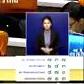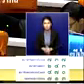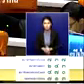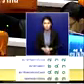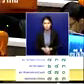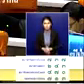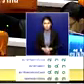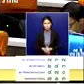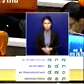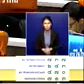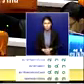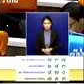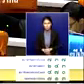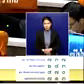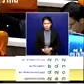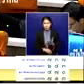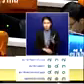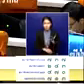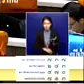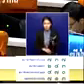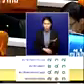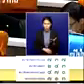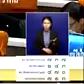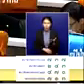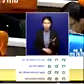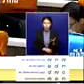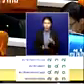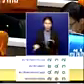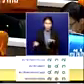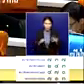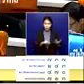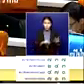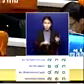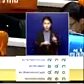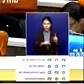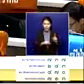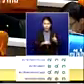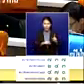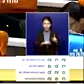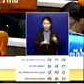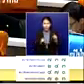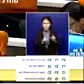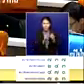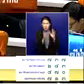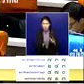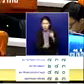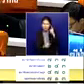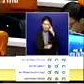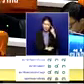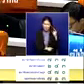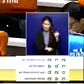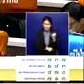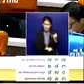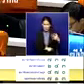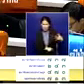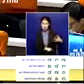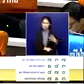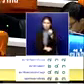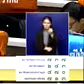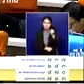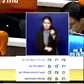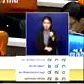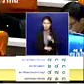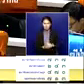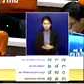ติขอให้ยุบธมินมานที่ครองเมืองด้วยควันปืนนะคะจน